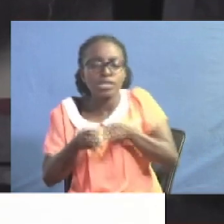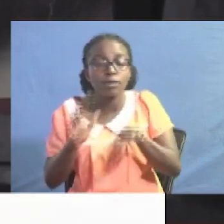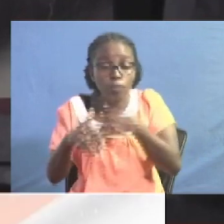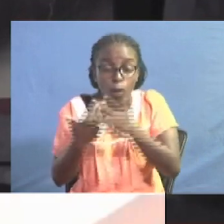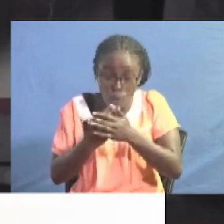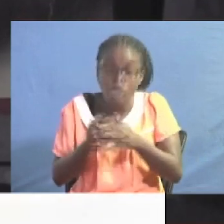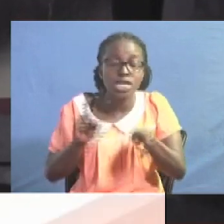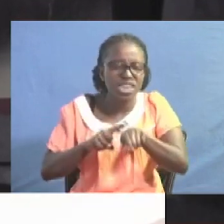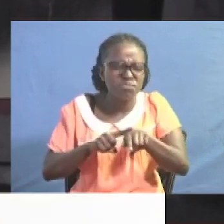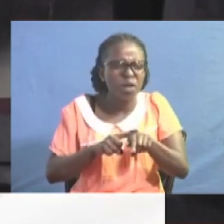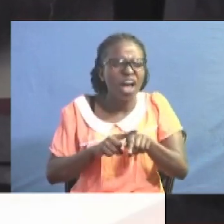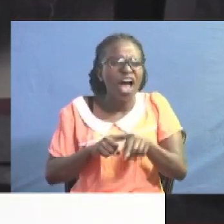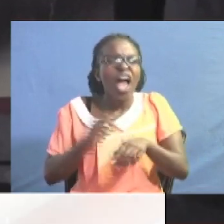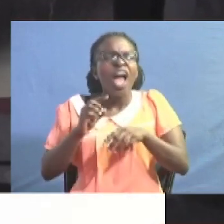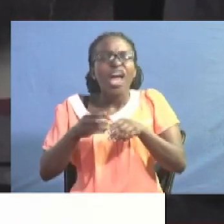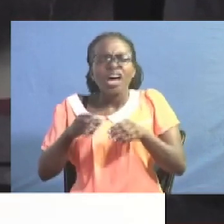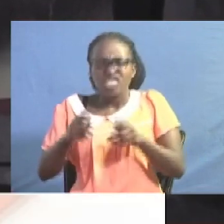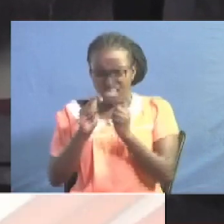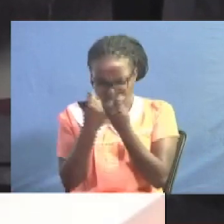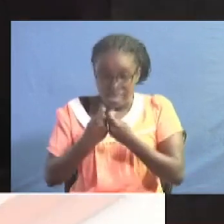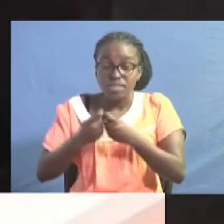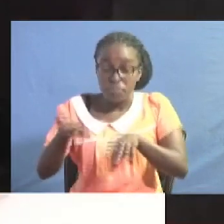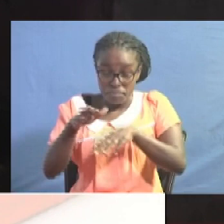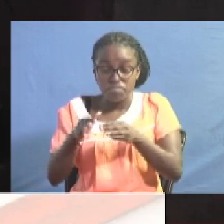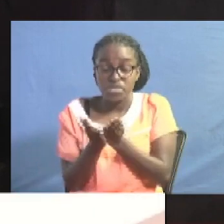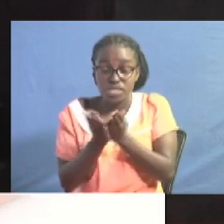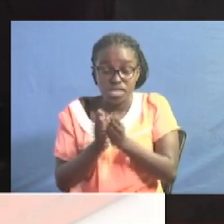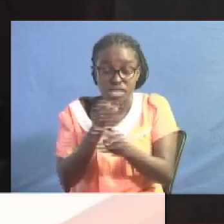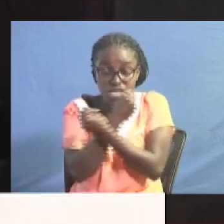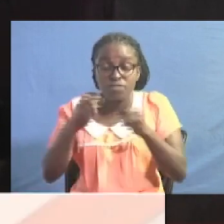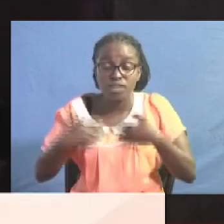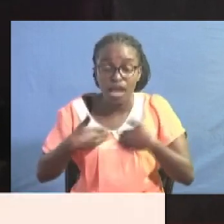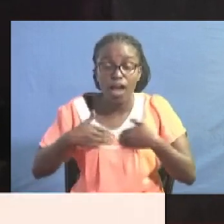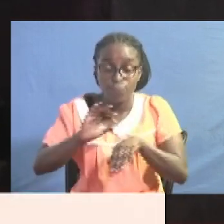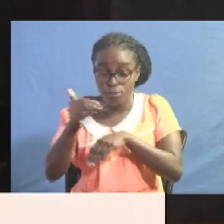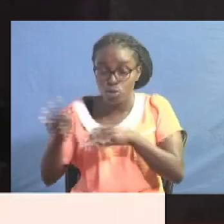Alaso aliagiza timu ya usalama ya kaunti pamoja na mwalimu mkuu wa shule